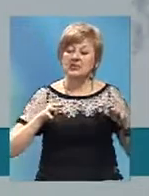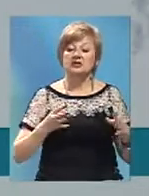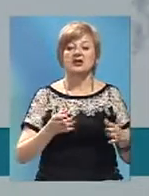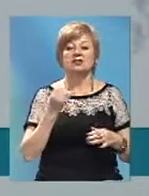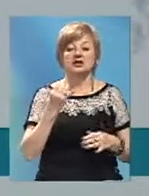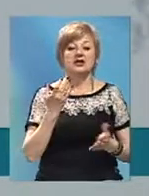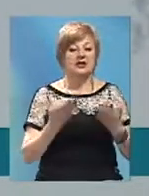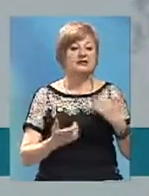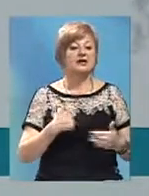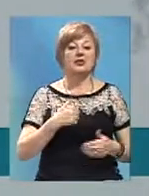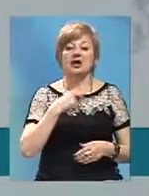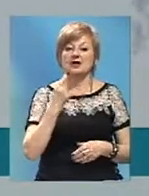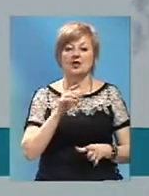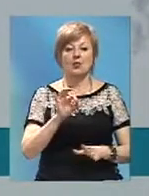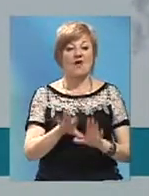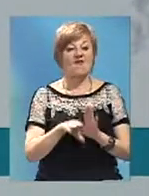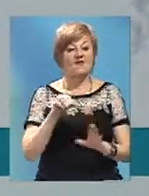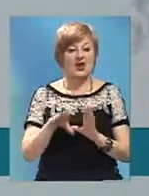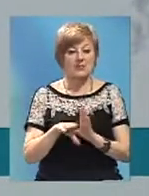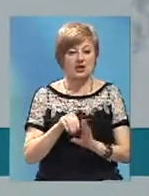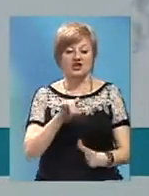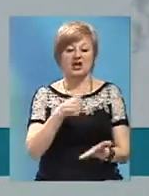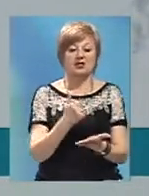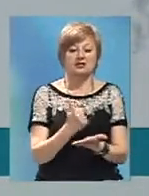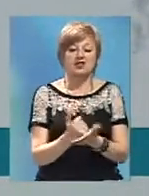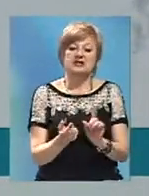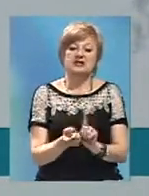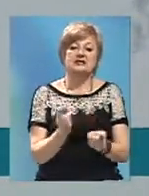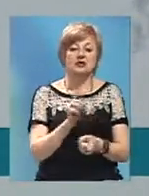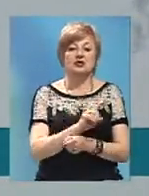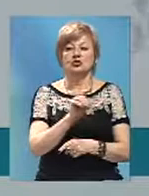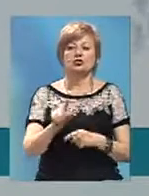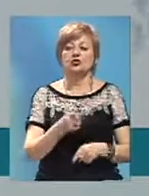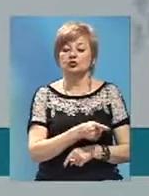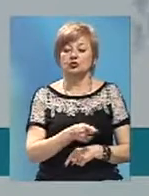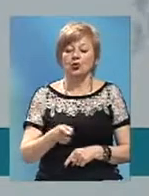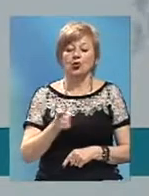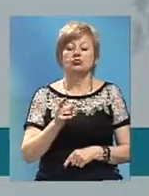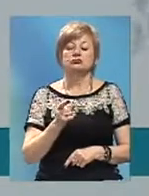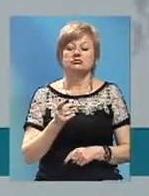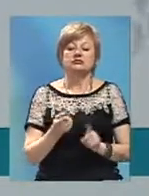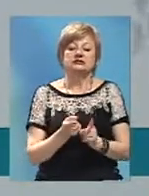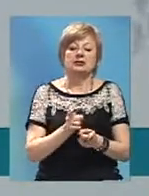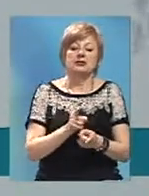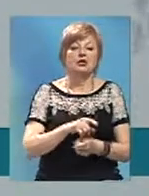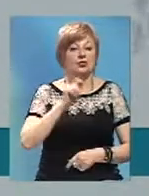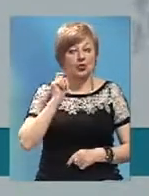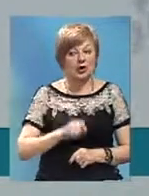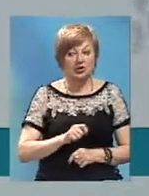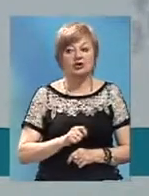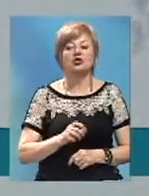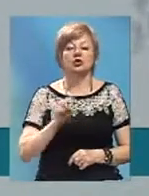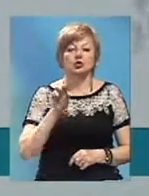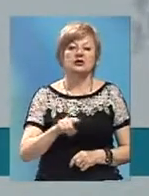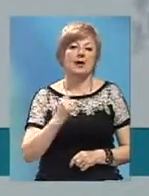ми говоримо про виборчу реформу як ключову зміну, яка спонукає всі наступні зміни в країні, то вона на